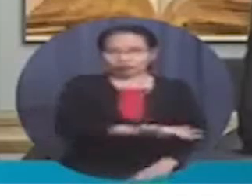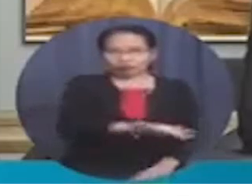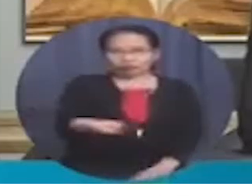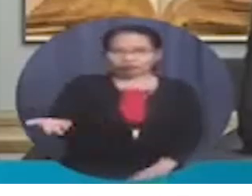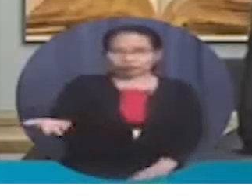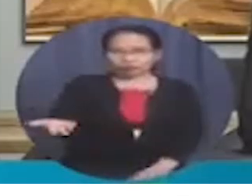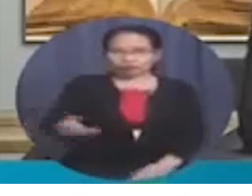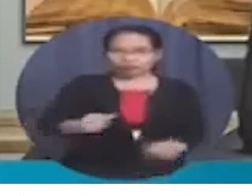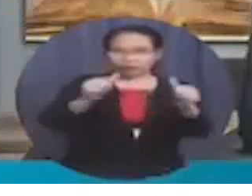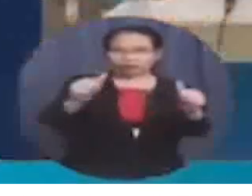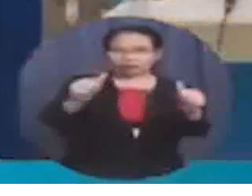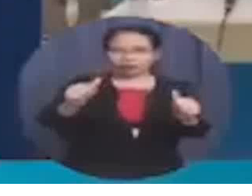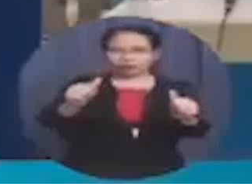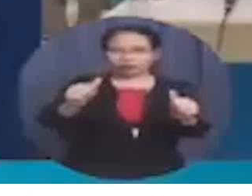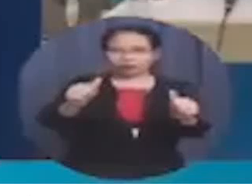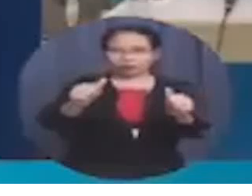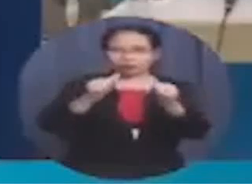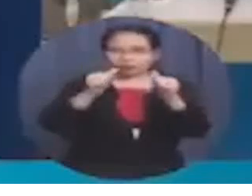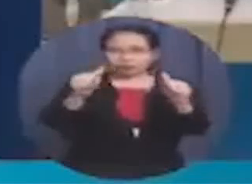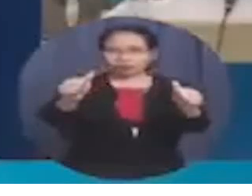kayo, and we will announce it further